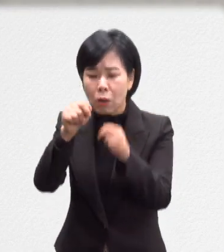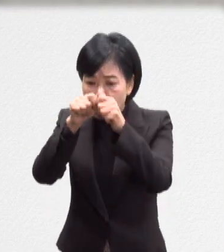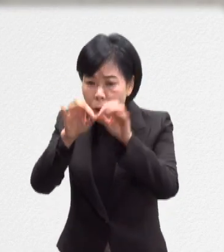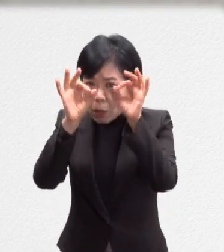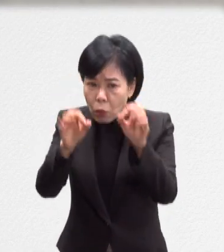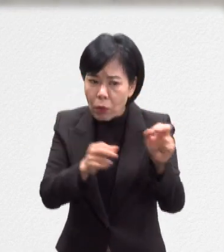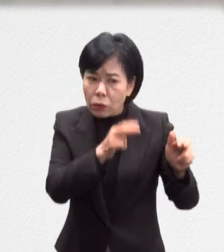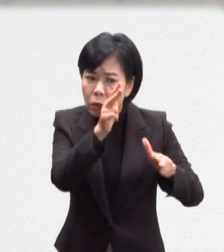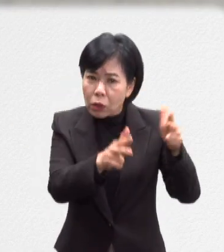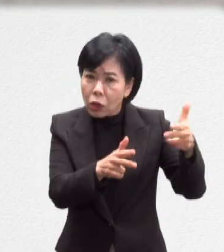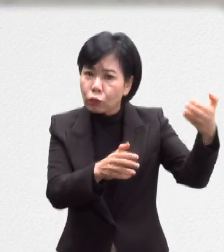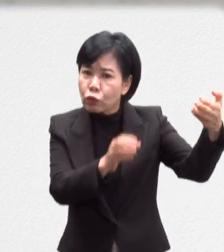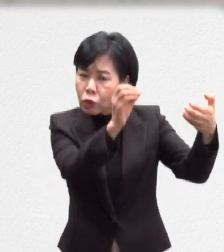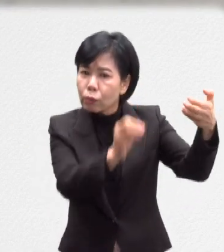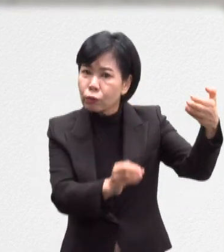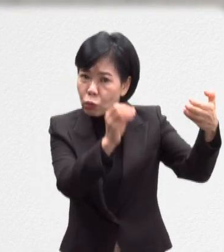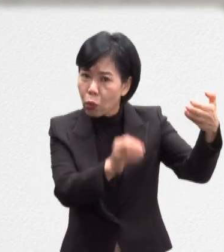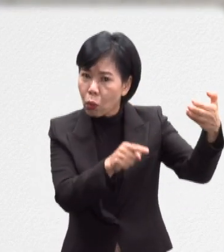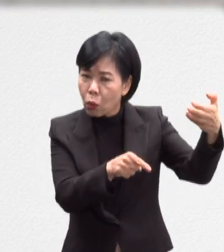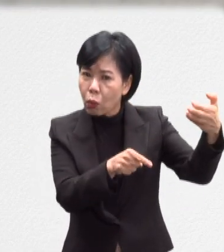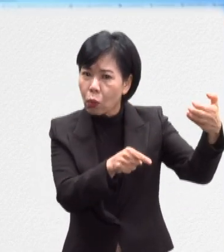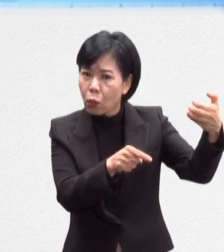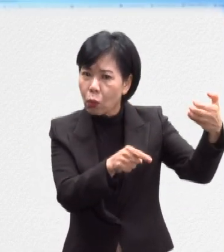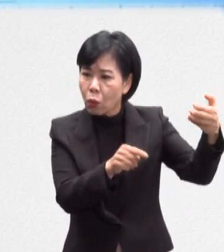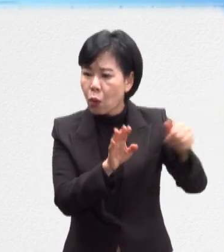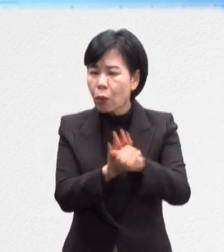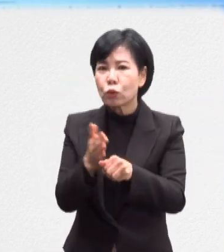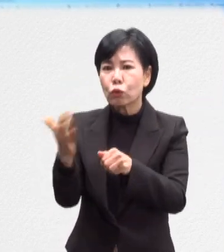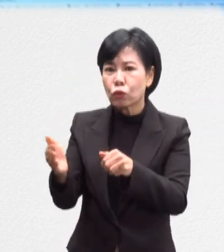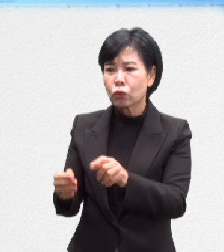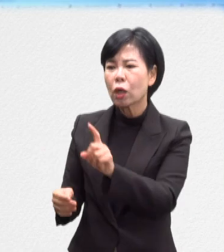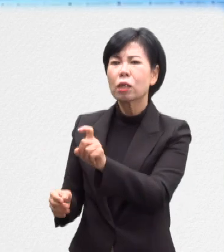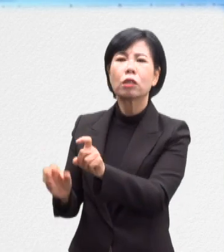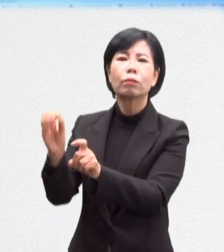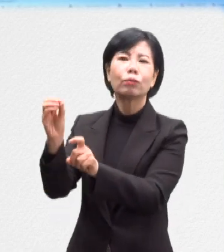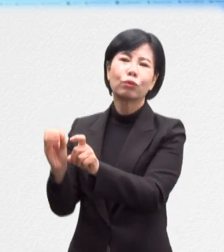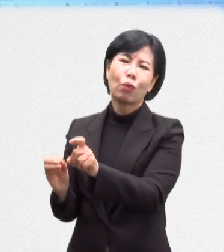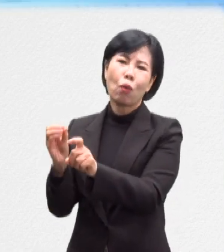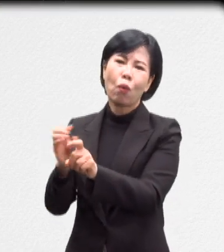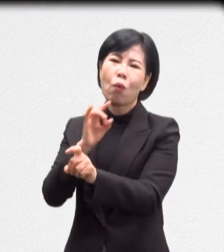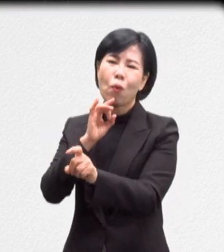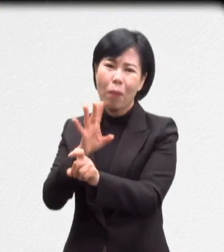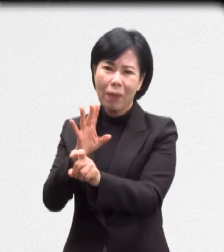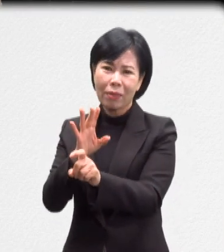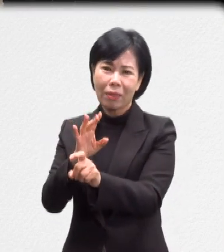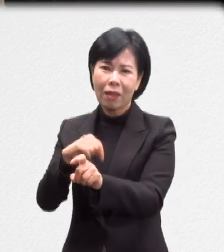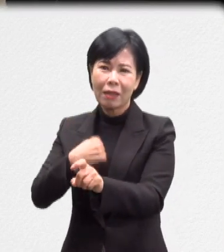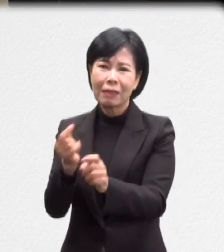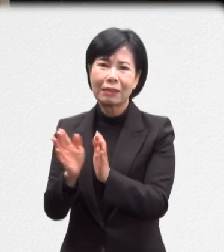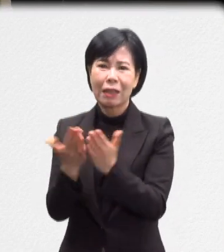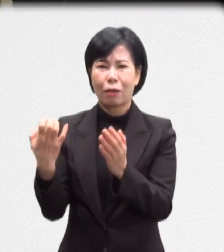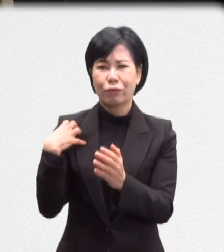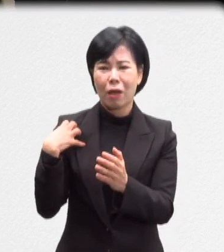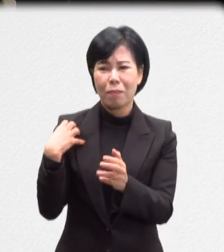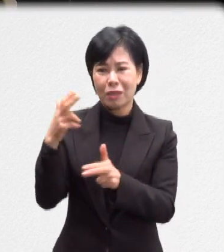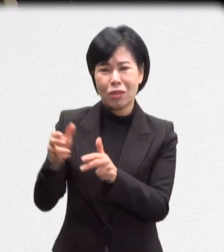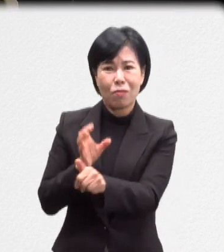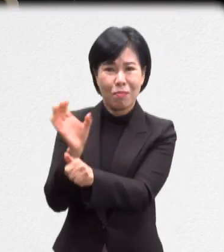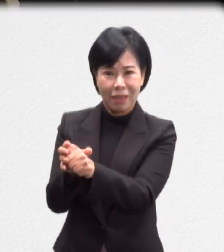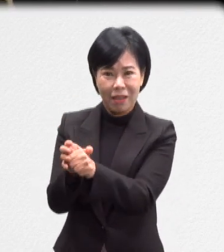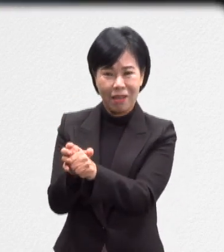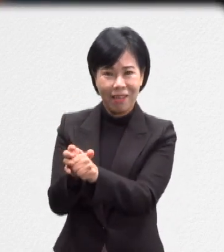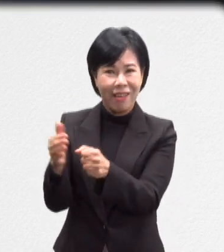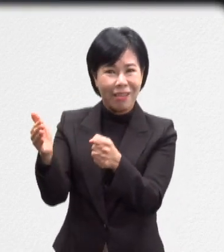기업의 인건비 90% 정도를 보조해주고 10% 정도만 이제 청년 자부담, 기업이 자부담하는데